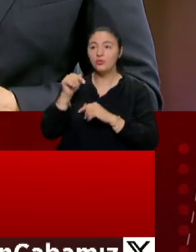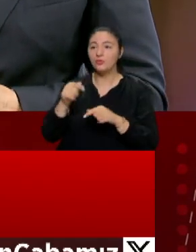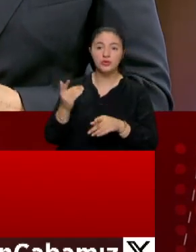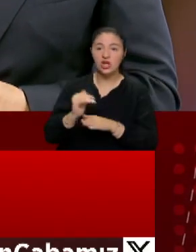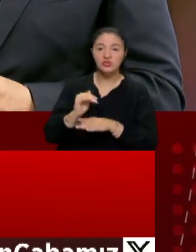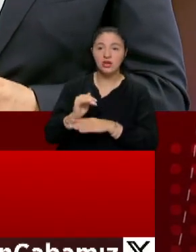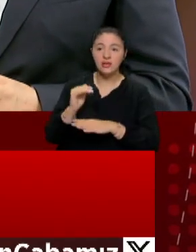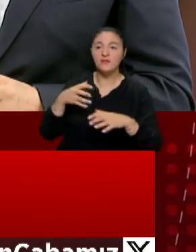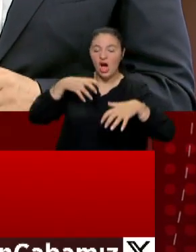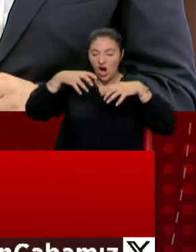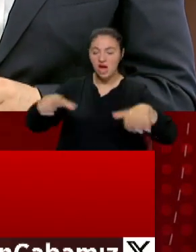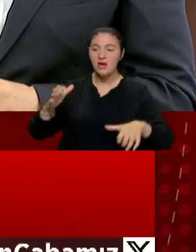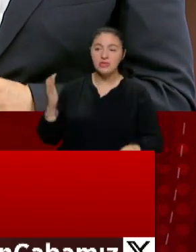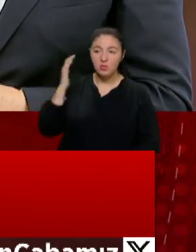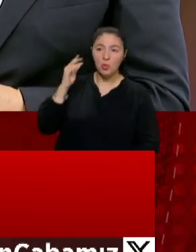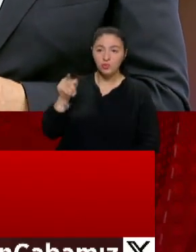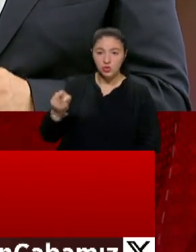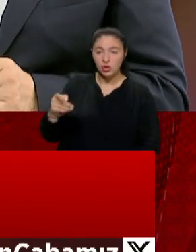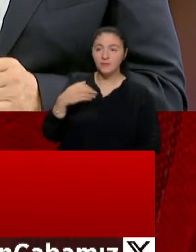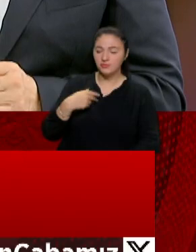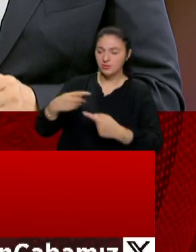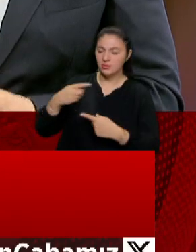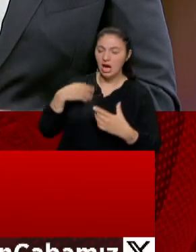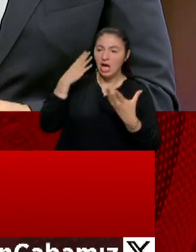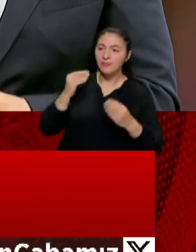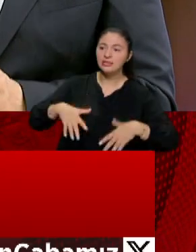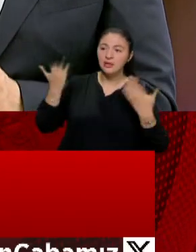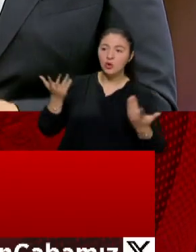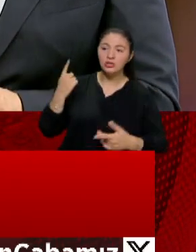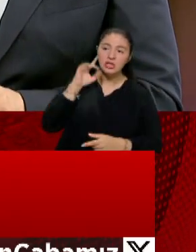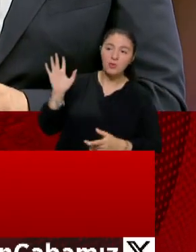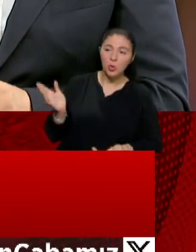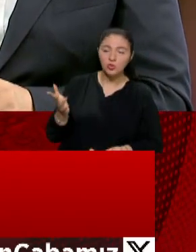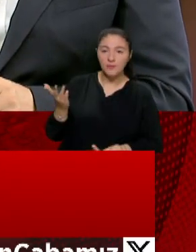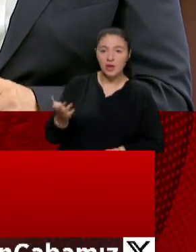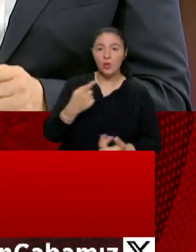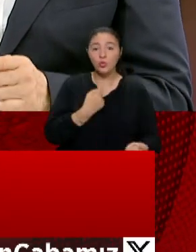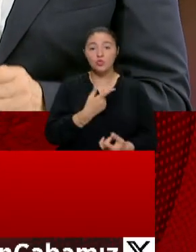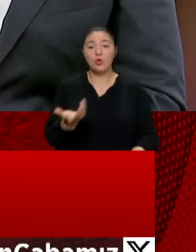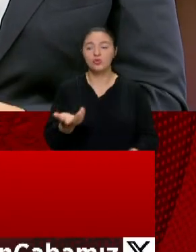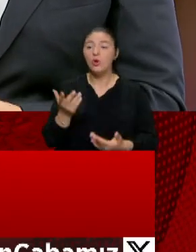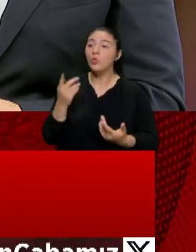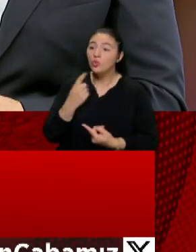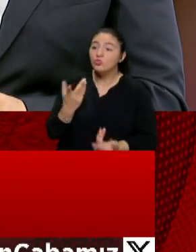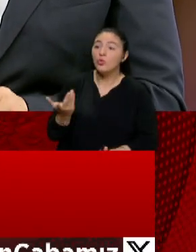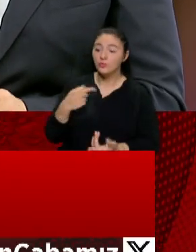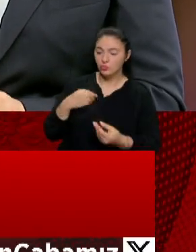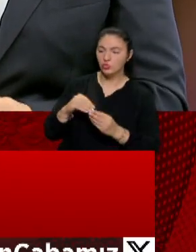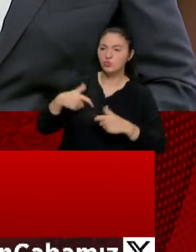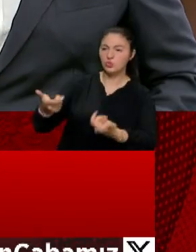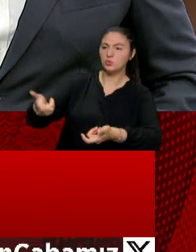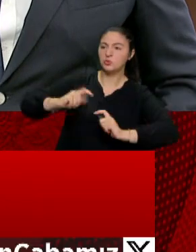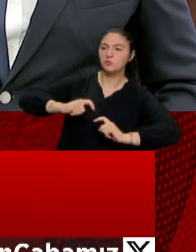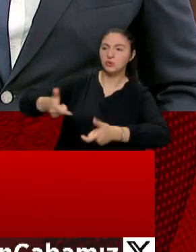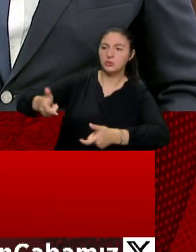bugün yaşanan ayrışmanın temelinde bu yatıyor biz birbirimizi anlamak istemiyoruz dinlemiyoruz birbirimizi konuşmuyoruz birbirimizi suçluyoruz